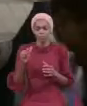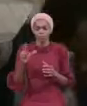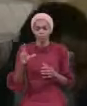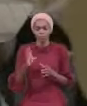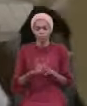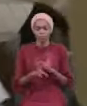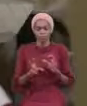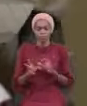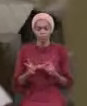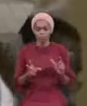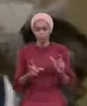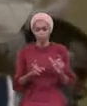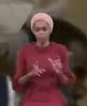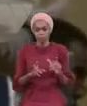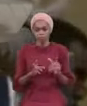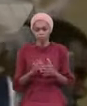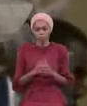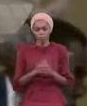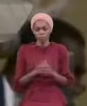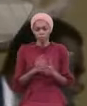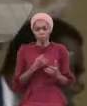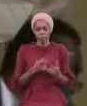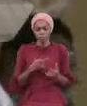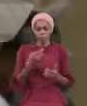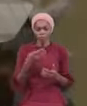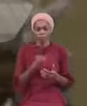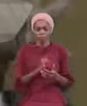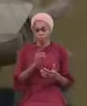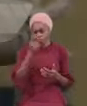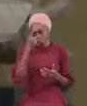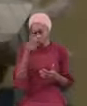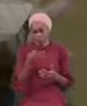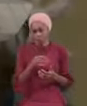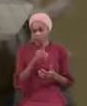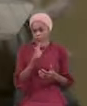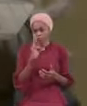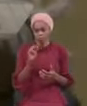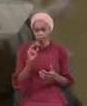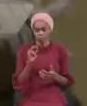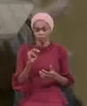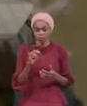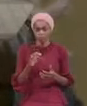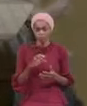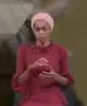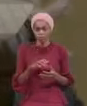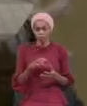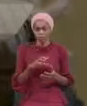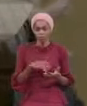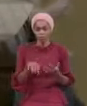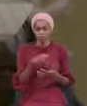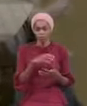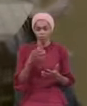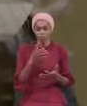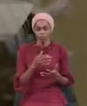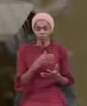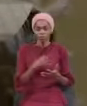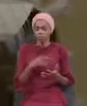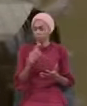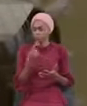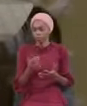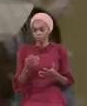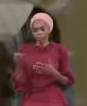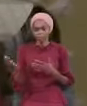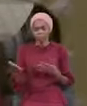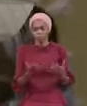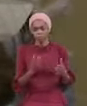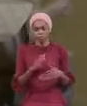10 parce qu'il y a pas de conclusion apporte à la Maison du Trésor toutes les dîmes